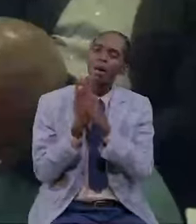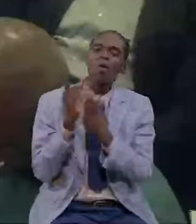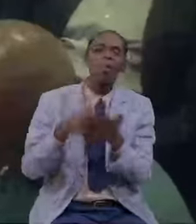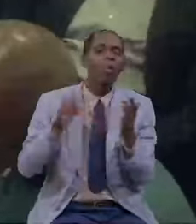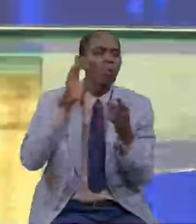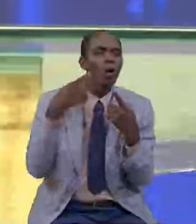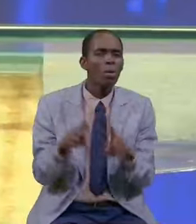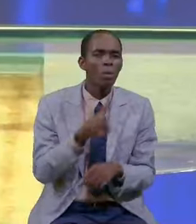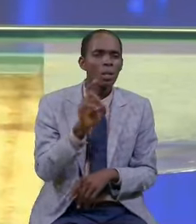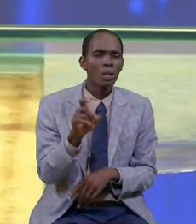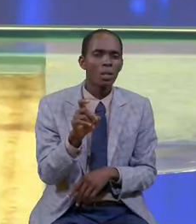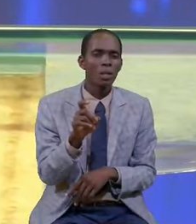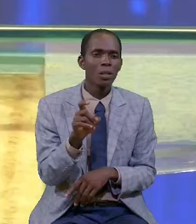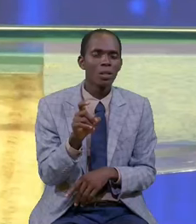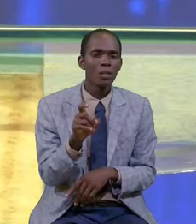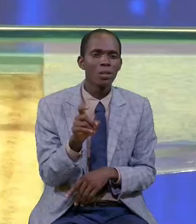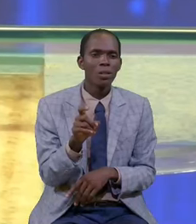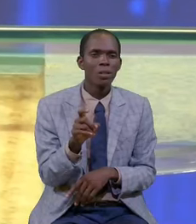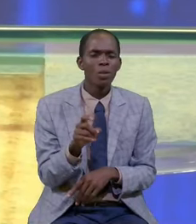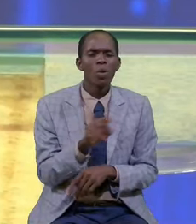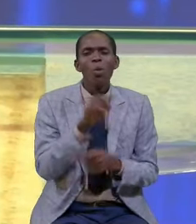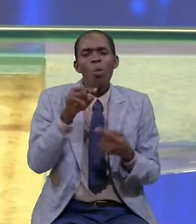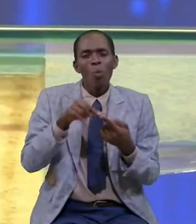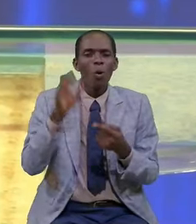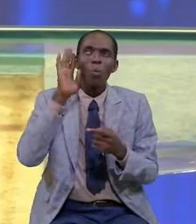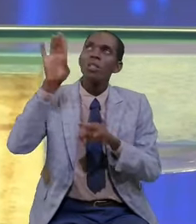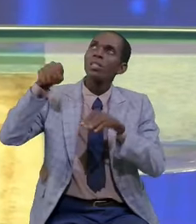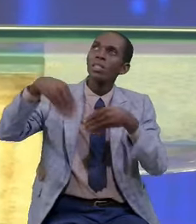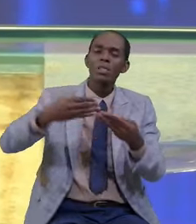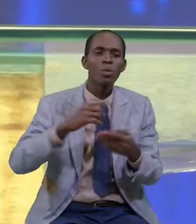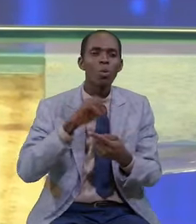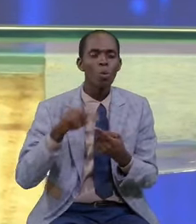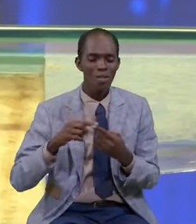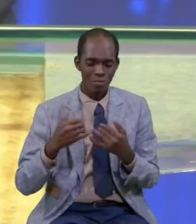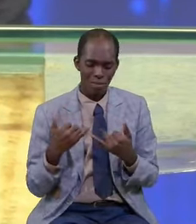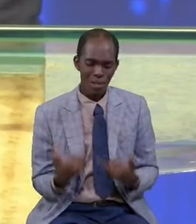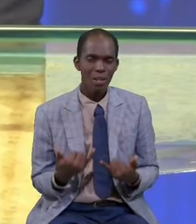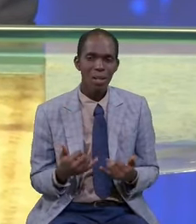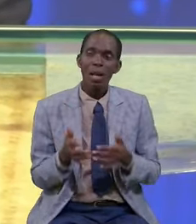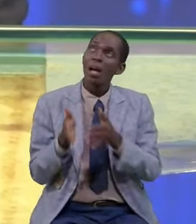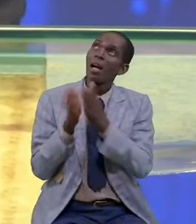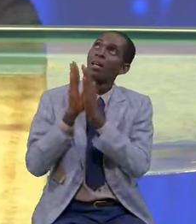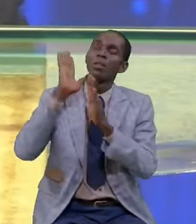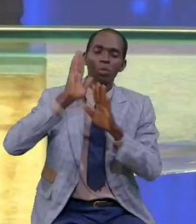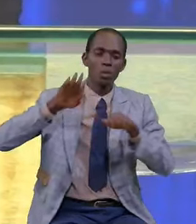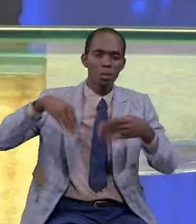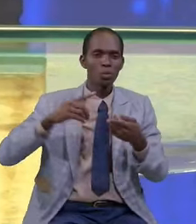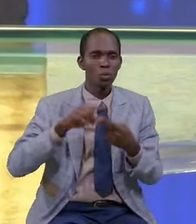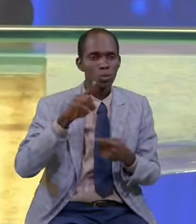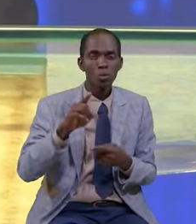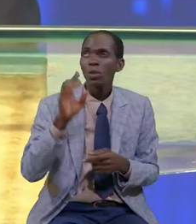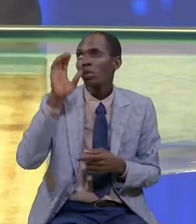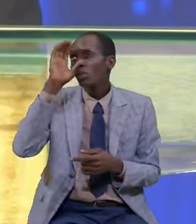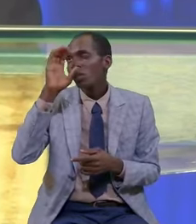arriver? Quand est-ce que cela vous sera donné maintenant? Demandez, l'on vous donnera. Cherchez,